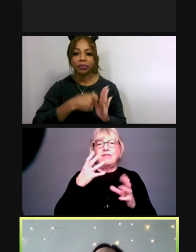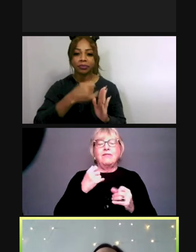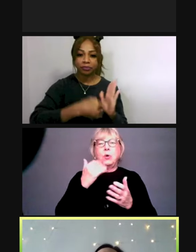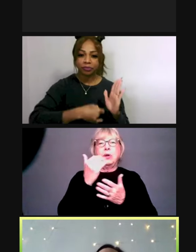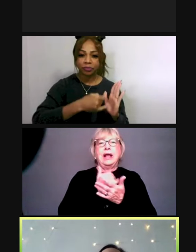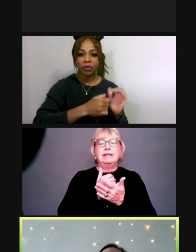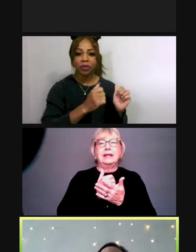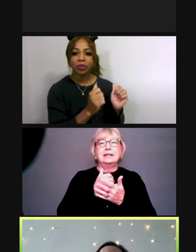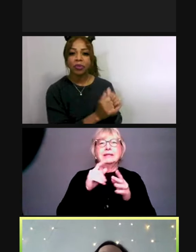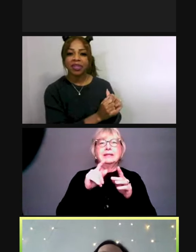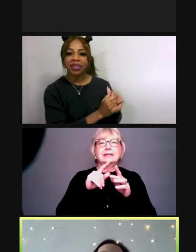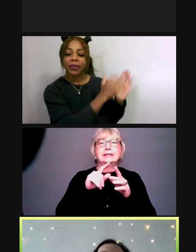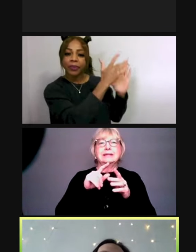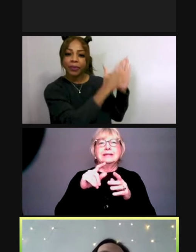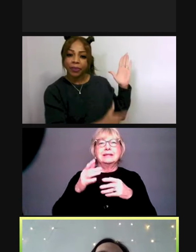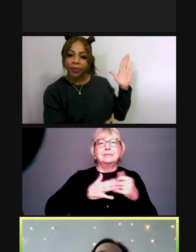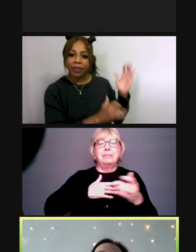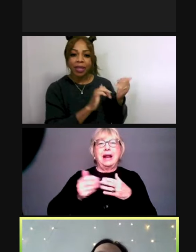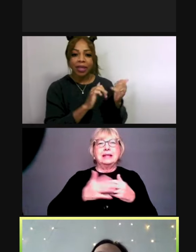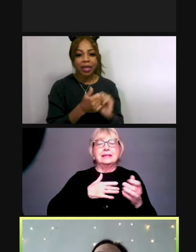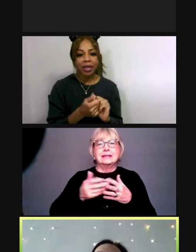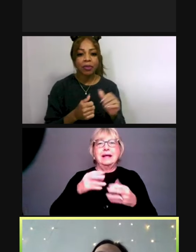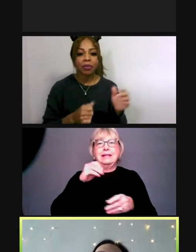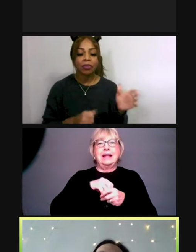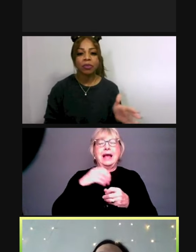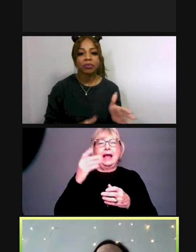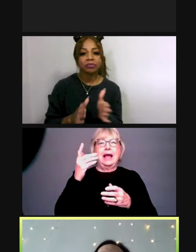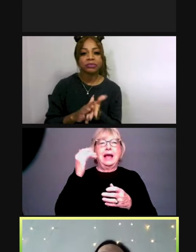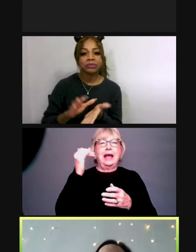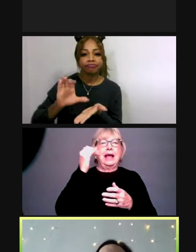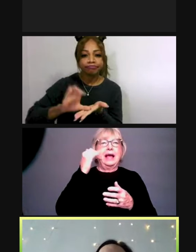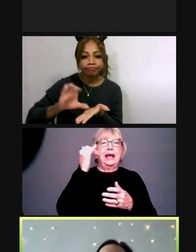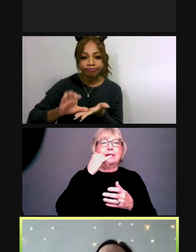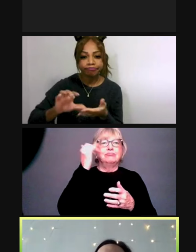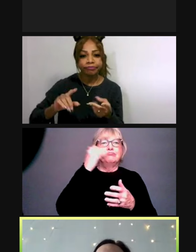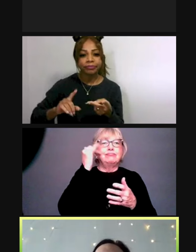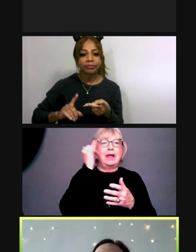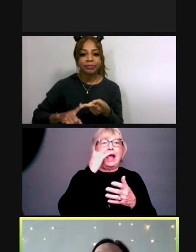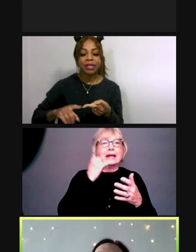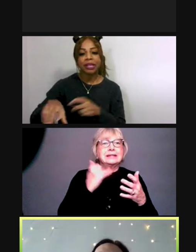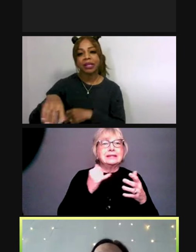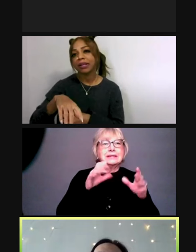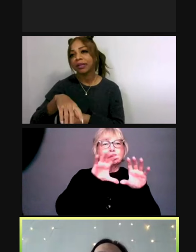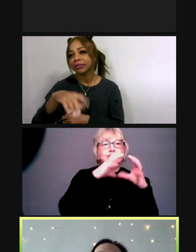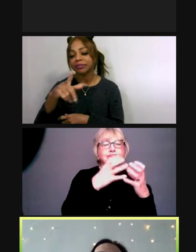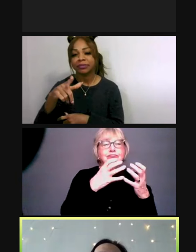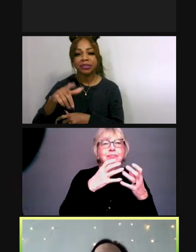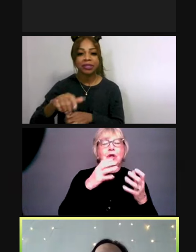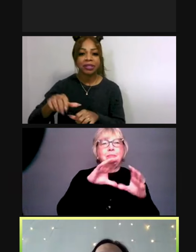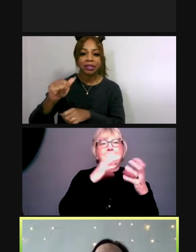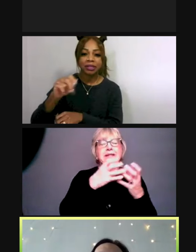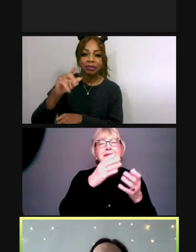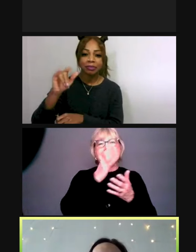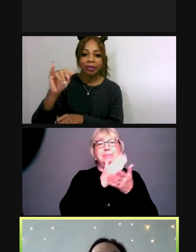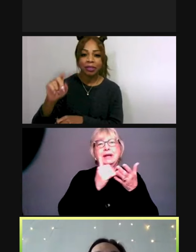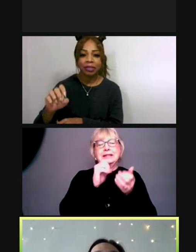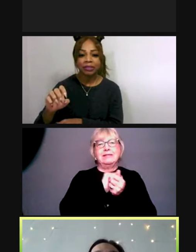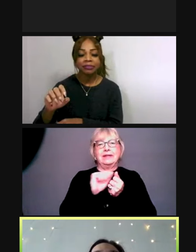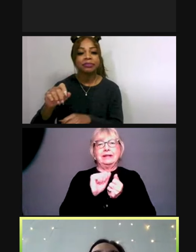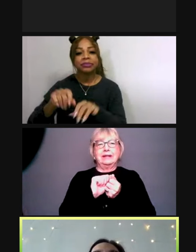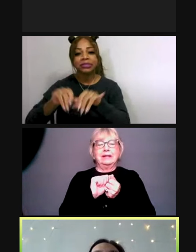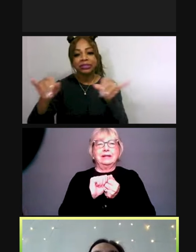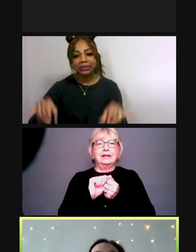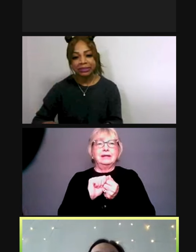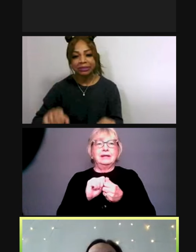à cet artiste dans l'exposition avec un socle vide et une déclaration sur la façon dont les